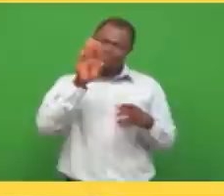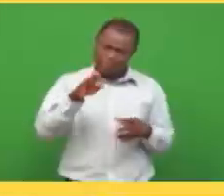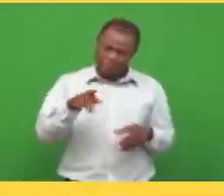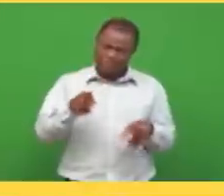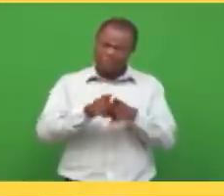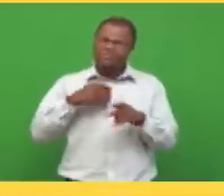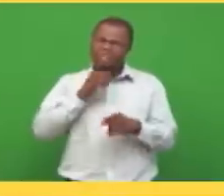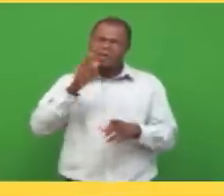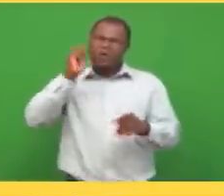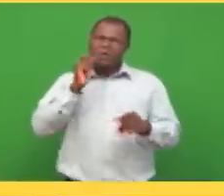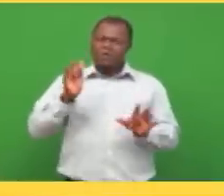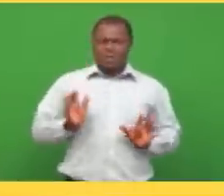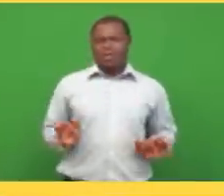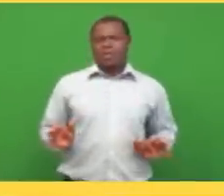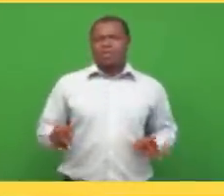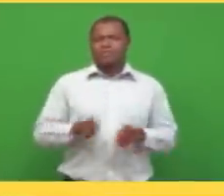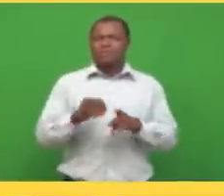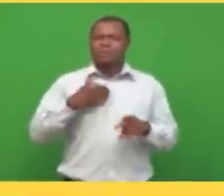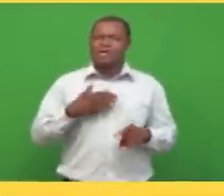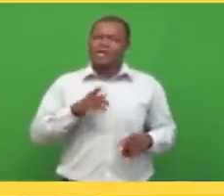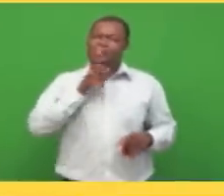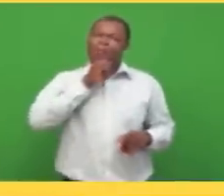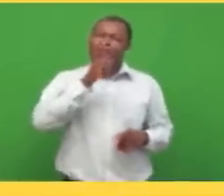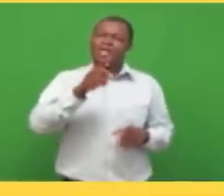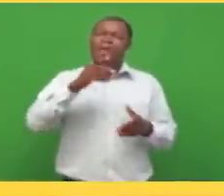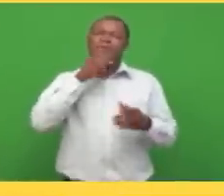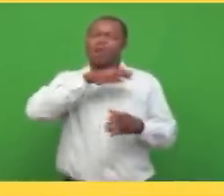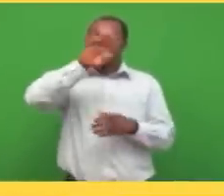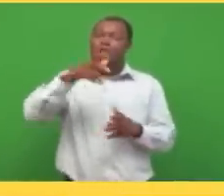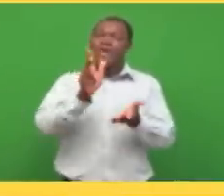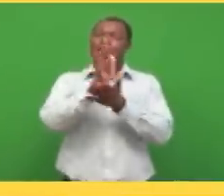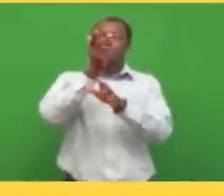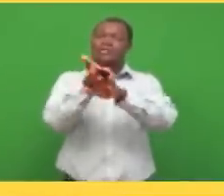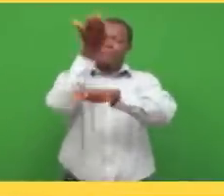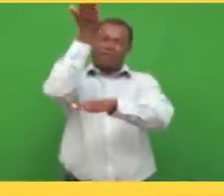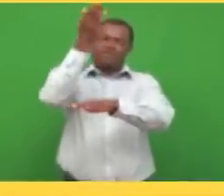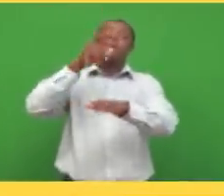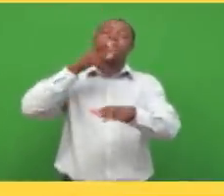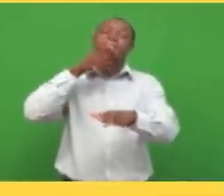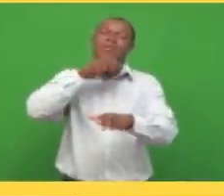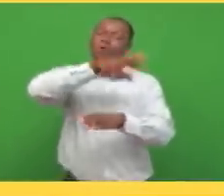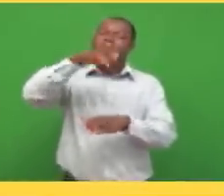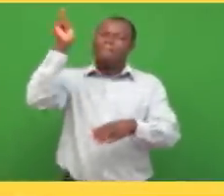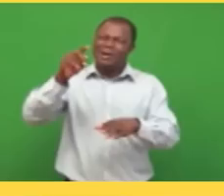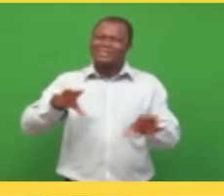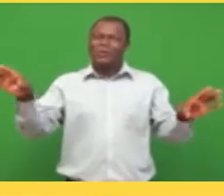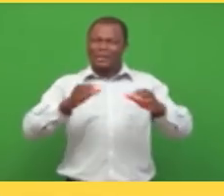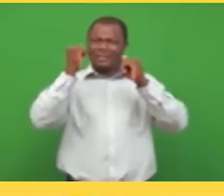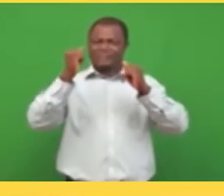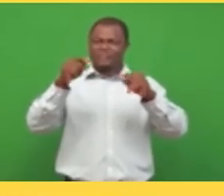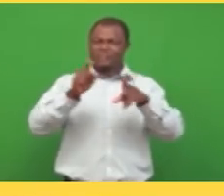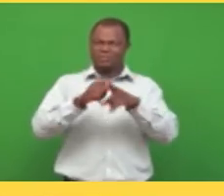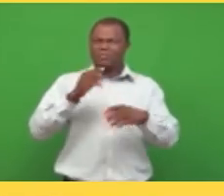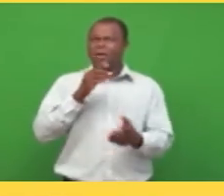wawirei ngatichibvaita kohomedza kuti varume vakuru vose vanonzi 18 years and above vanhu ngavakudze kushanda usangomirira kupuwa